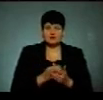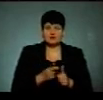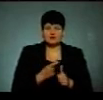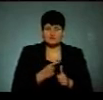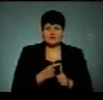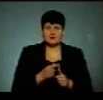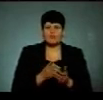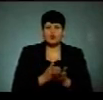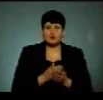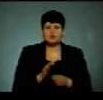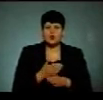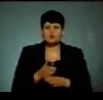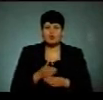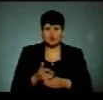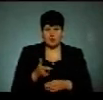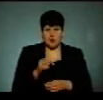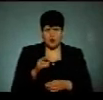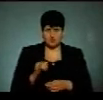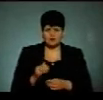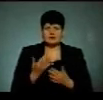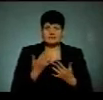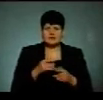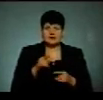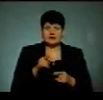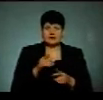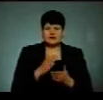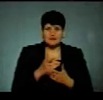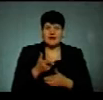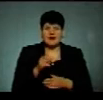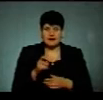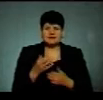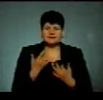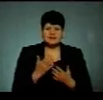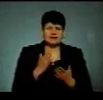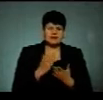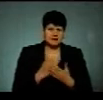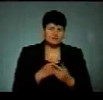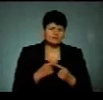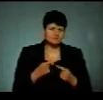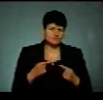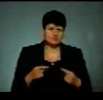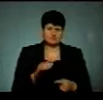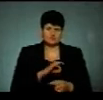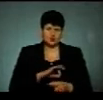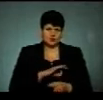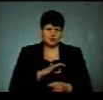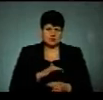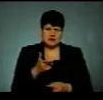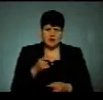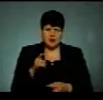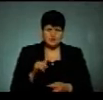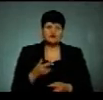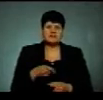з розподілу газу. Вона, скільки існує газ, скільки будь-який споживач користується газом,